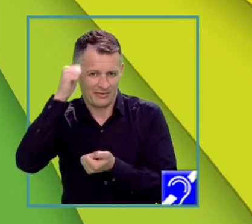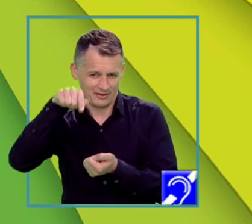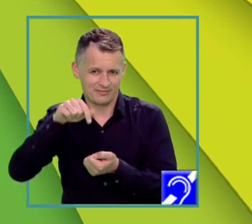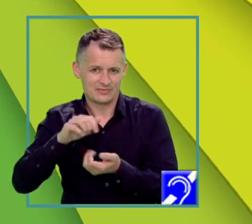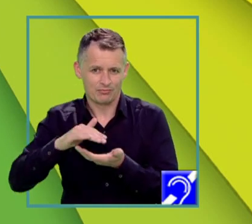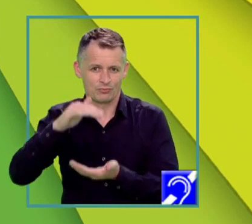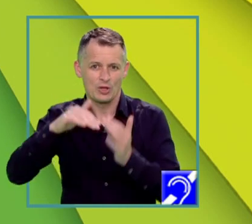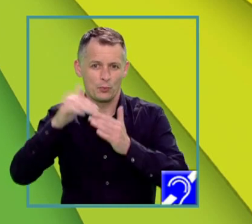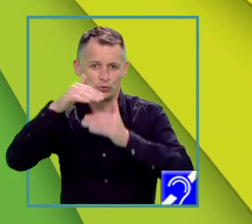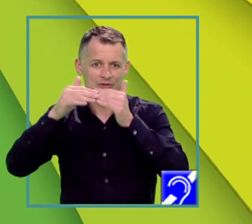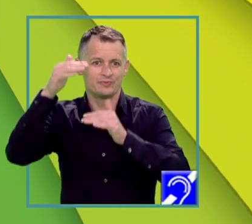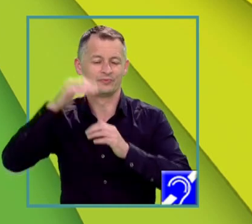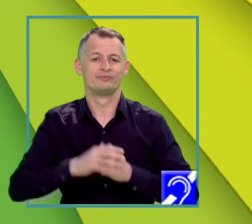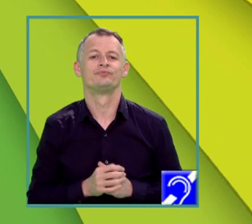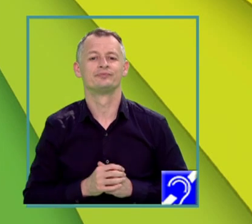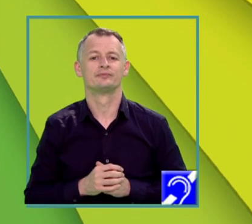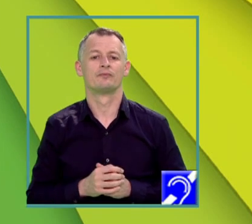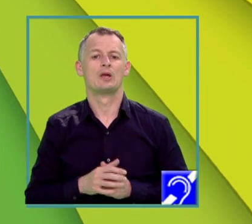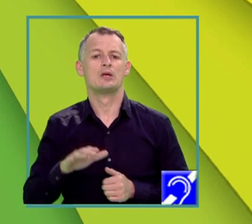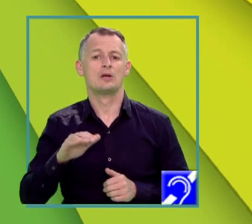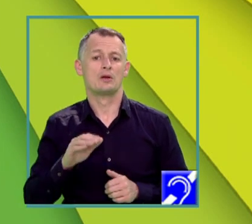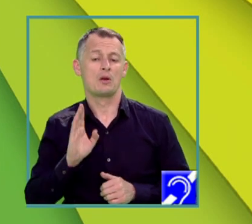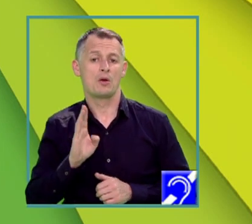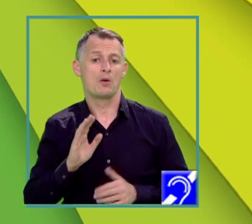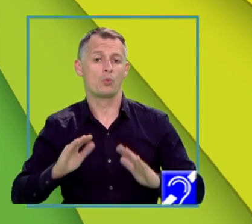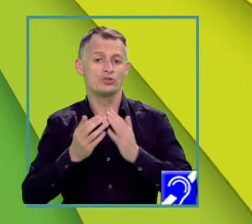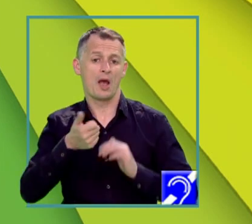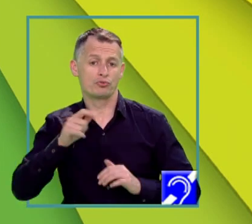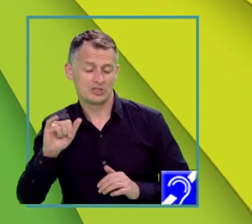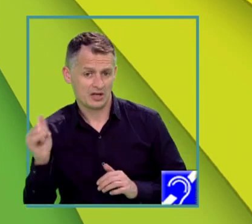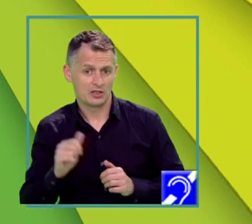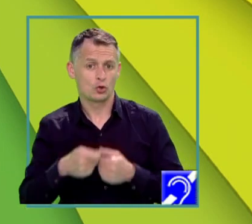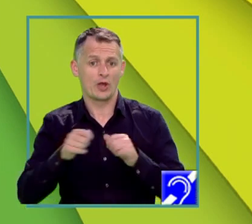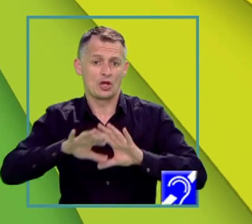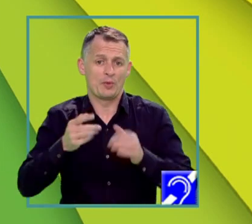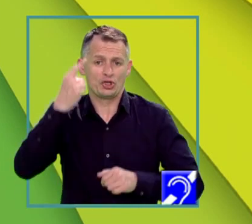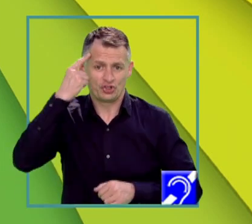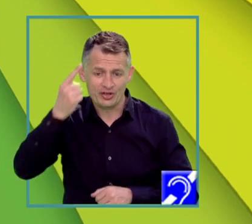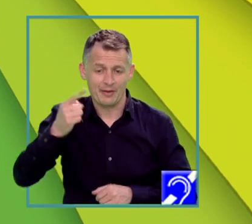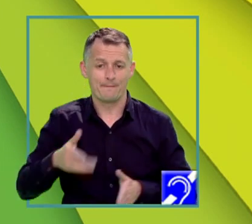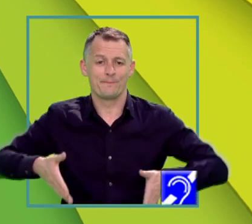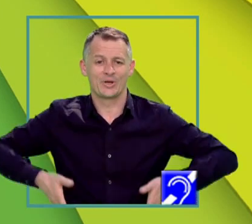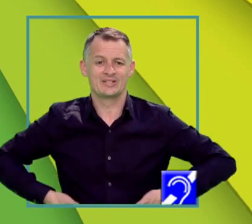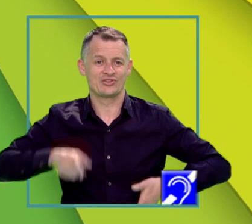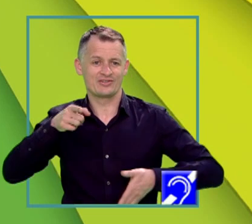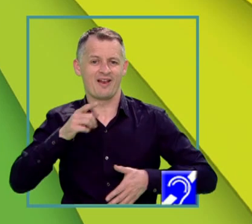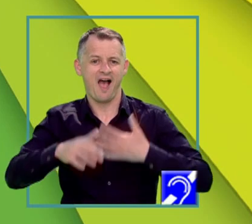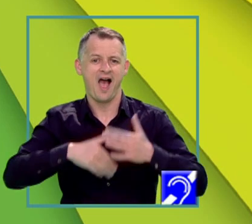relief lejer conțin în Munții Apuseni din 2014africa orientală